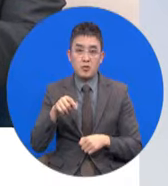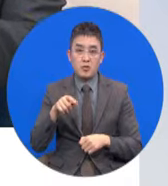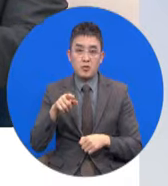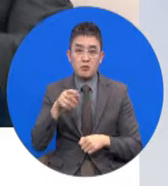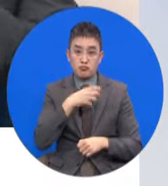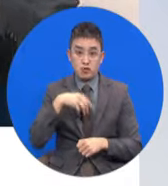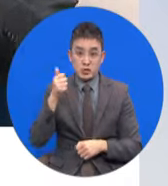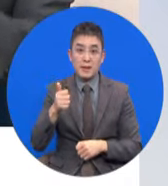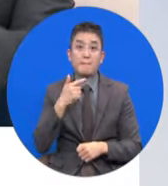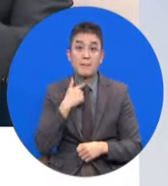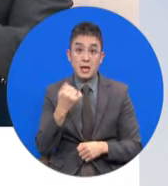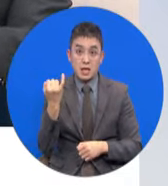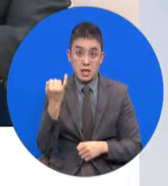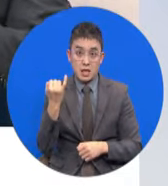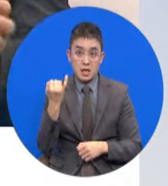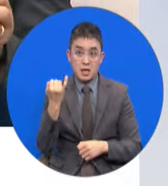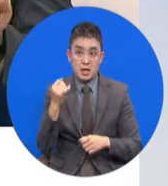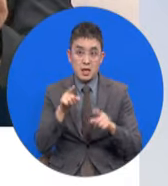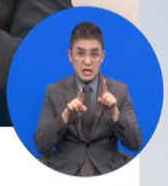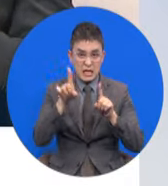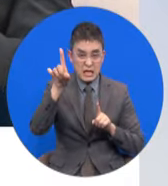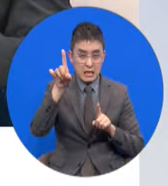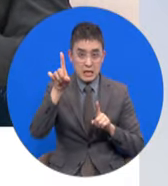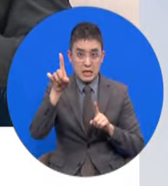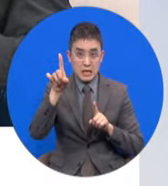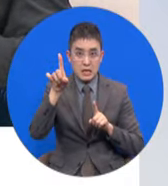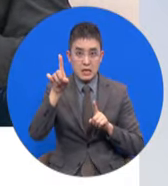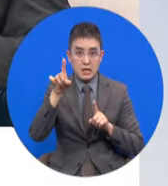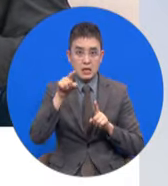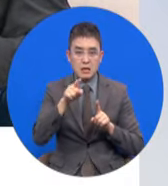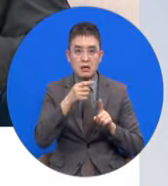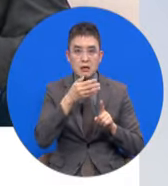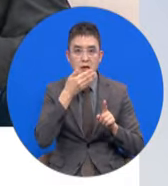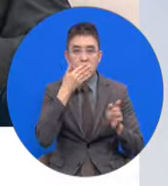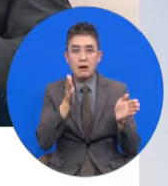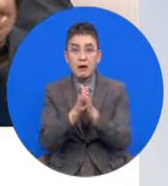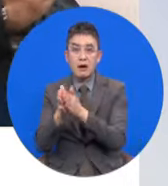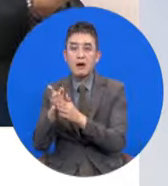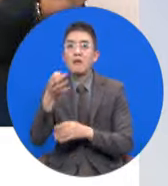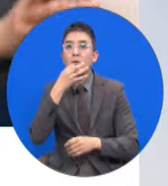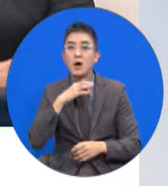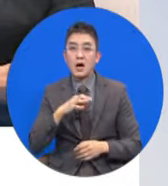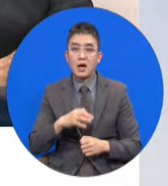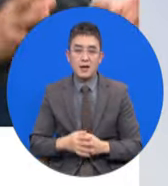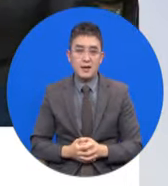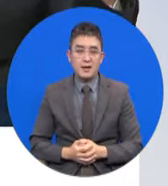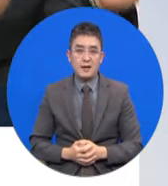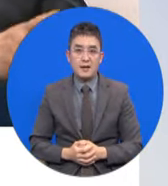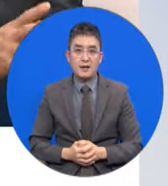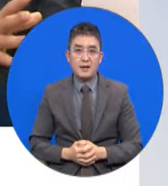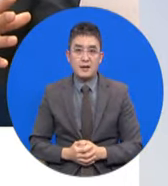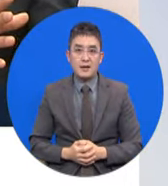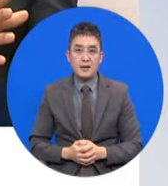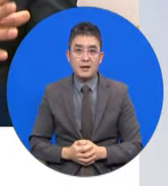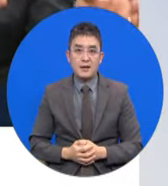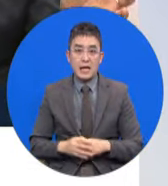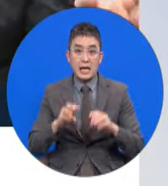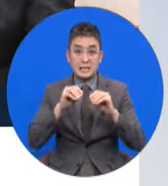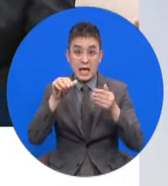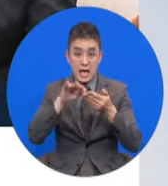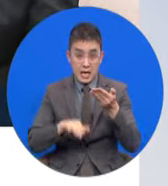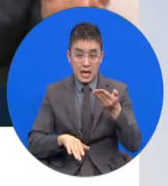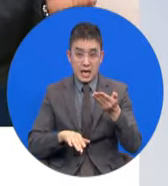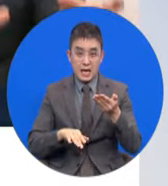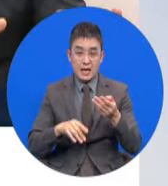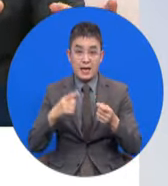여자 후보인데 상당히 앞서는 그런 부가 효과를 누렸거든요. 그리고 실제적으로 보면 사도 마찬가지로